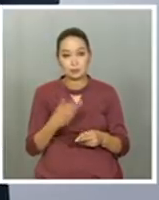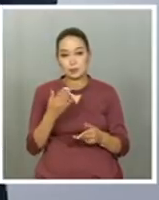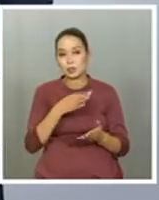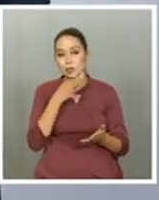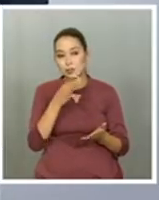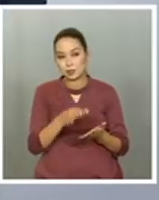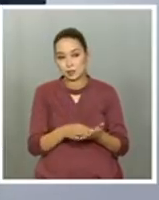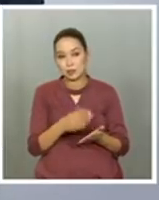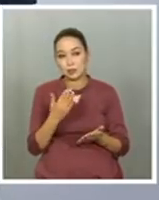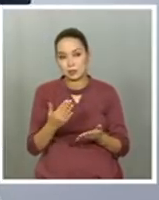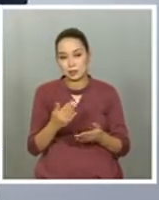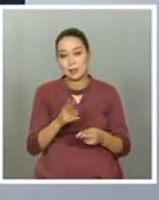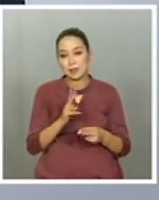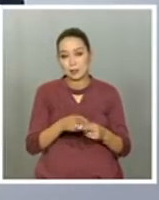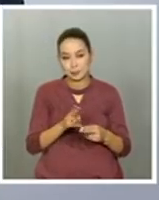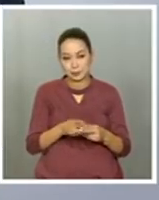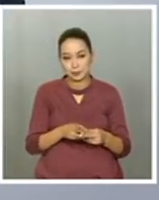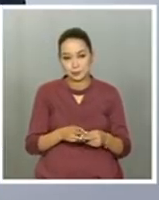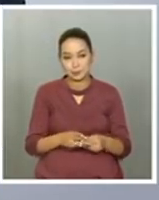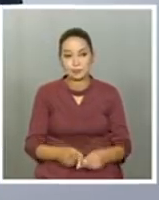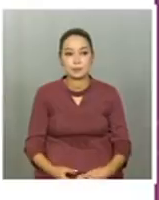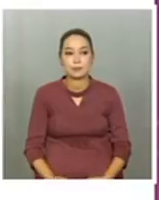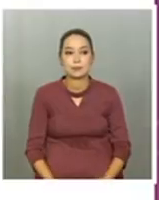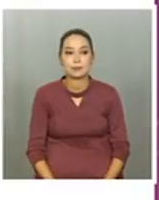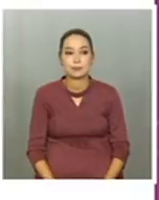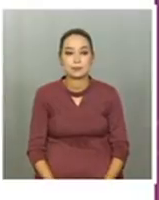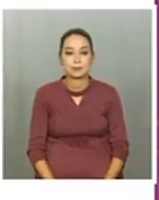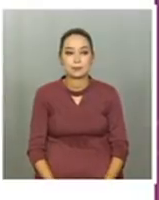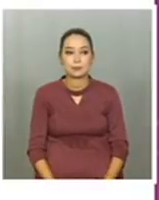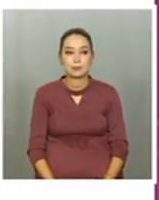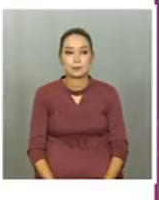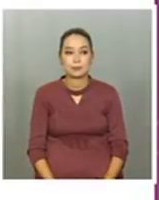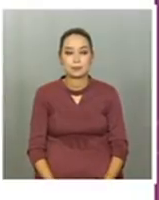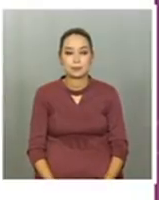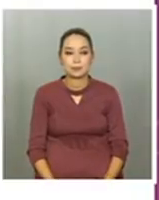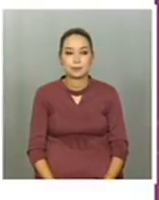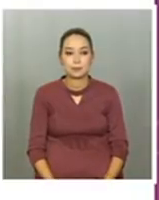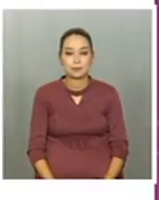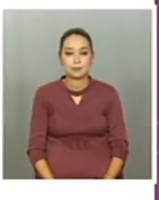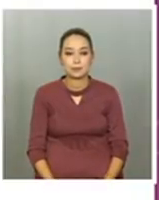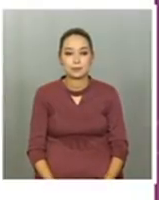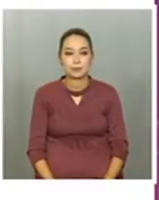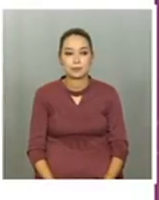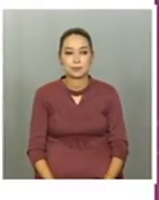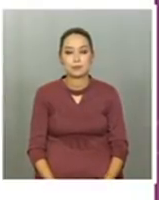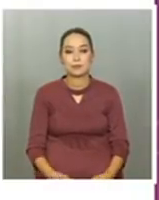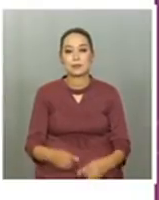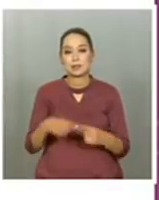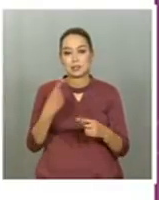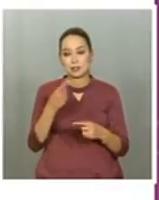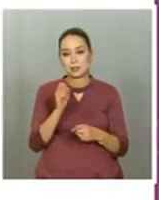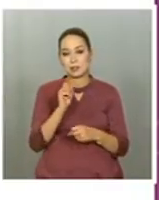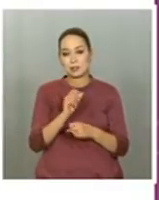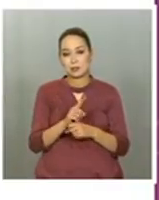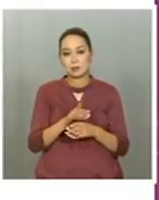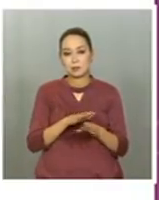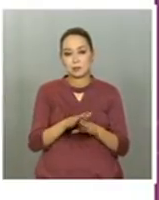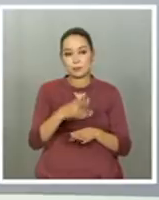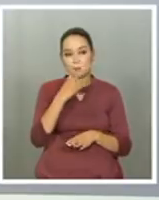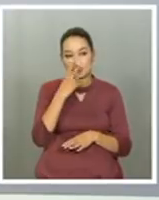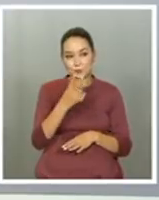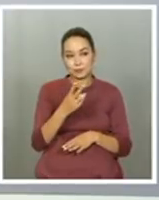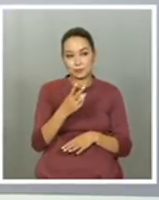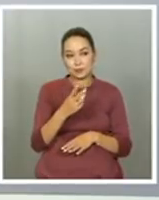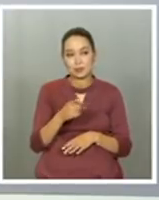бізде темір боп саналады. Хлорға байланысты келесі тапсырманы орындап көрейік.